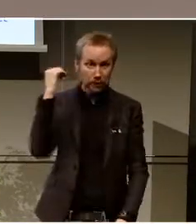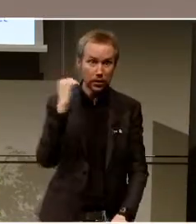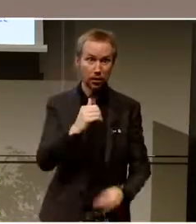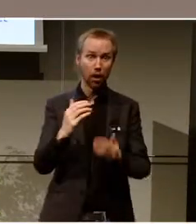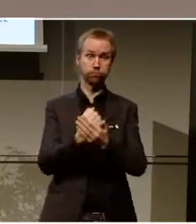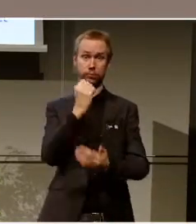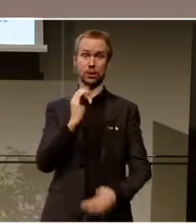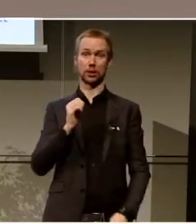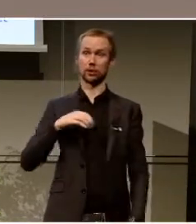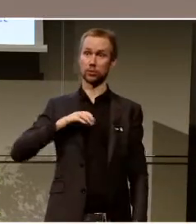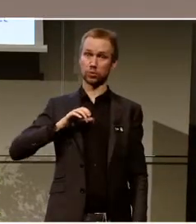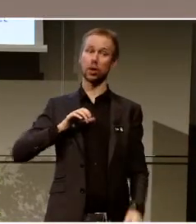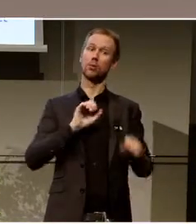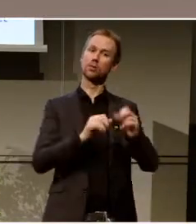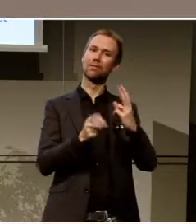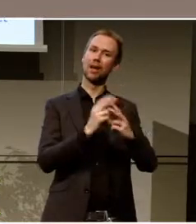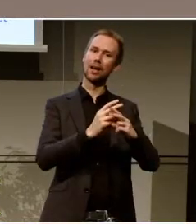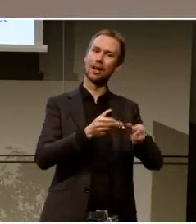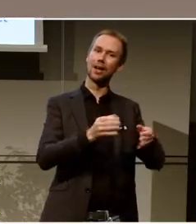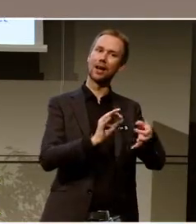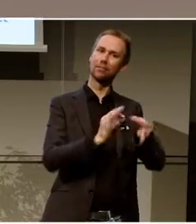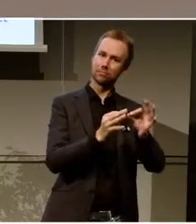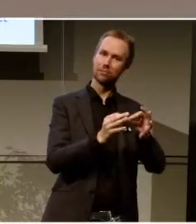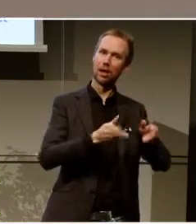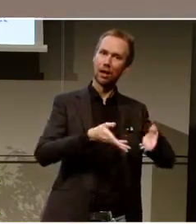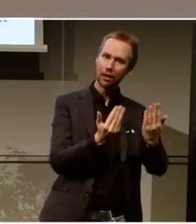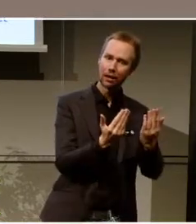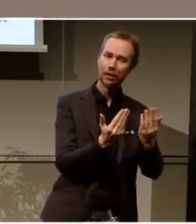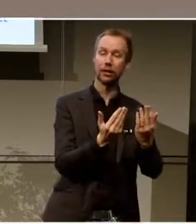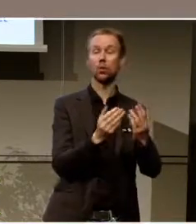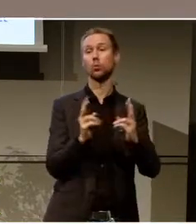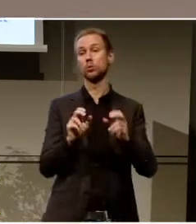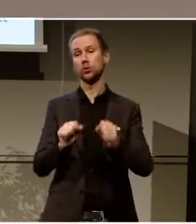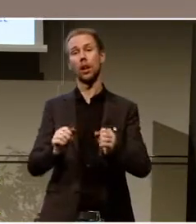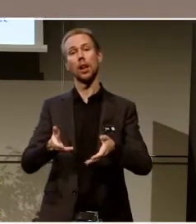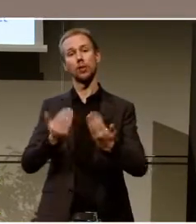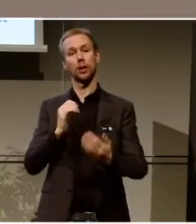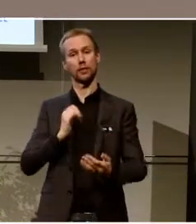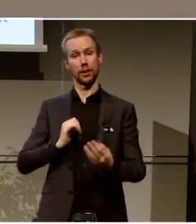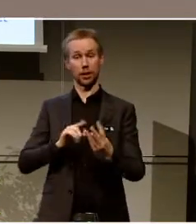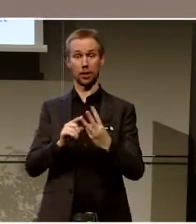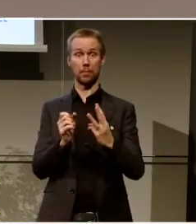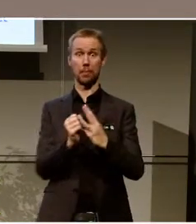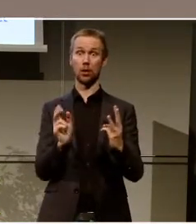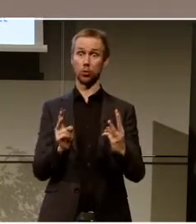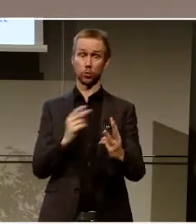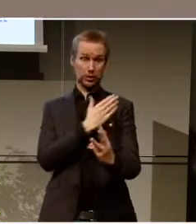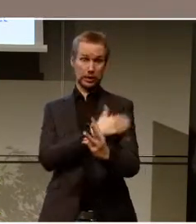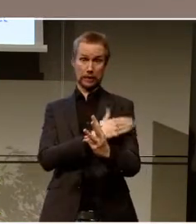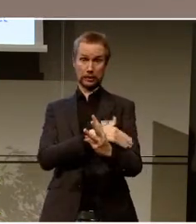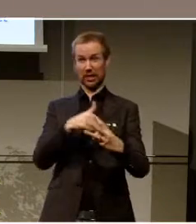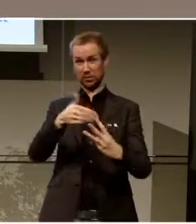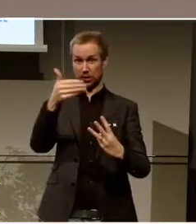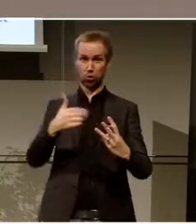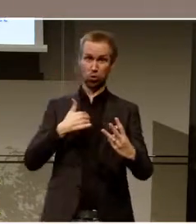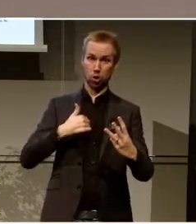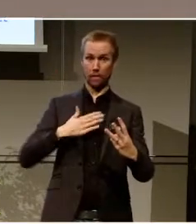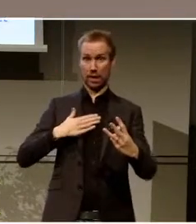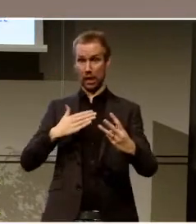vara enkelt att använda e-legitimationen och sen måste även de tjänster som man faktiskt vill besöka och